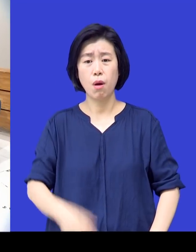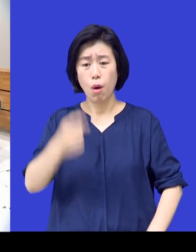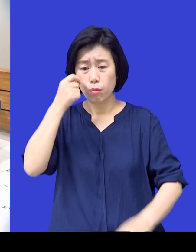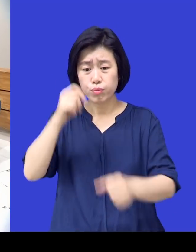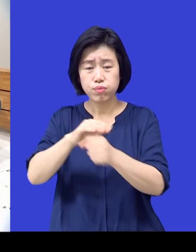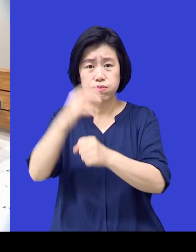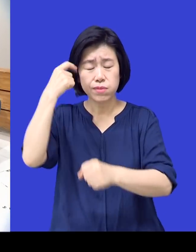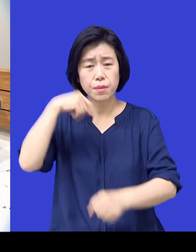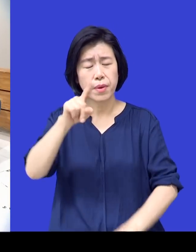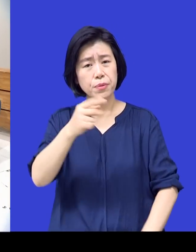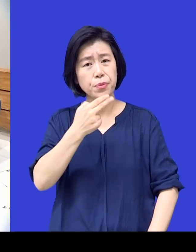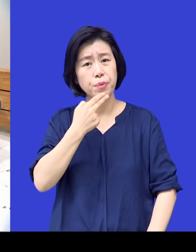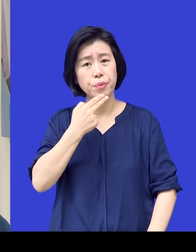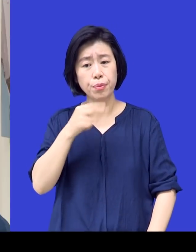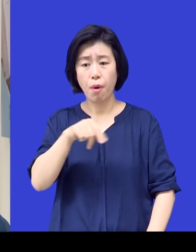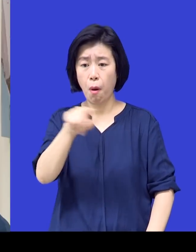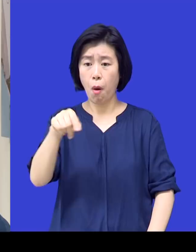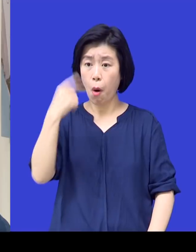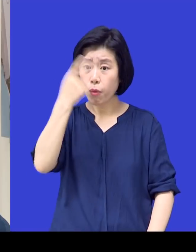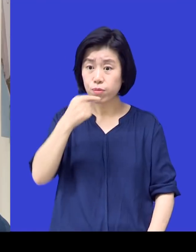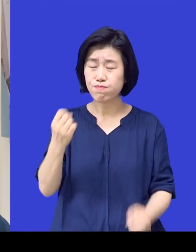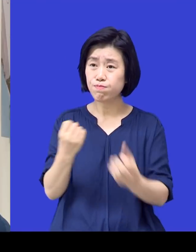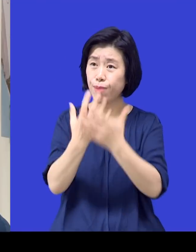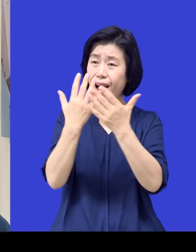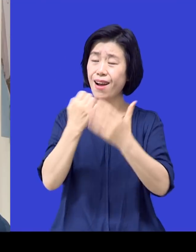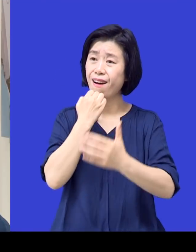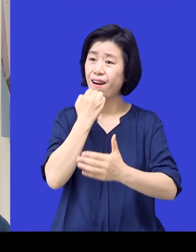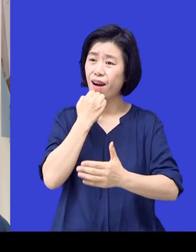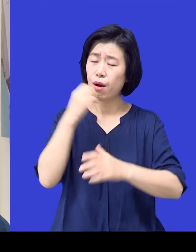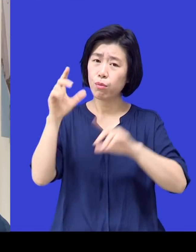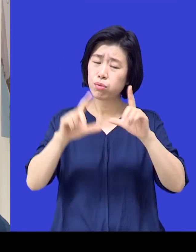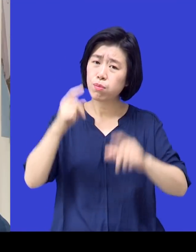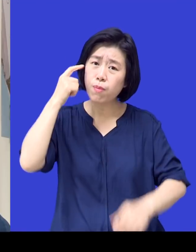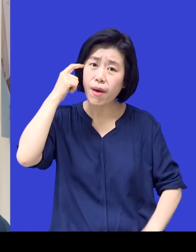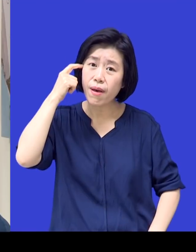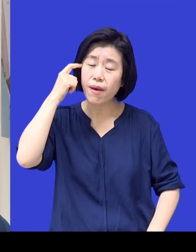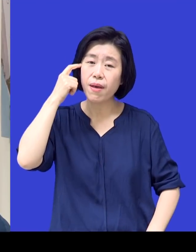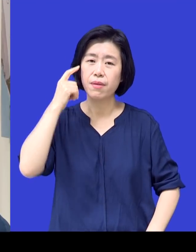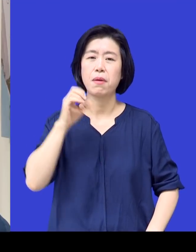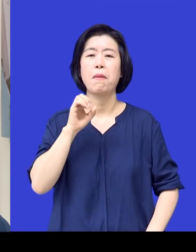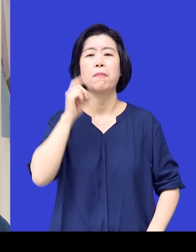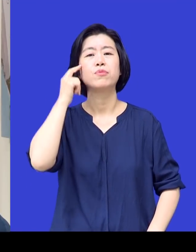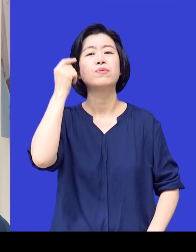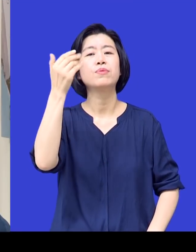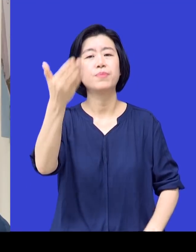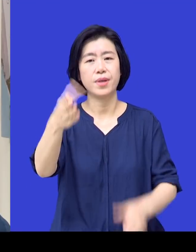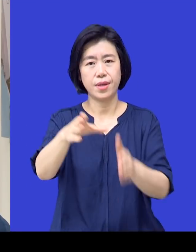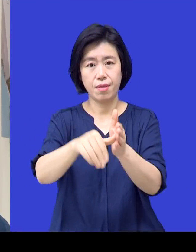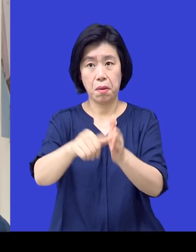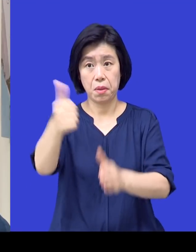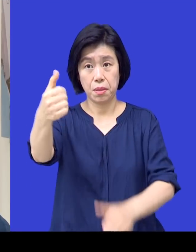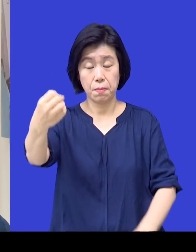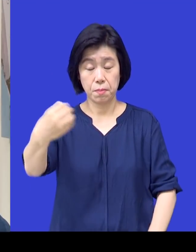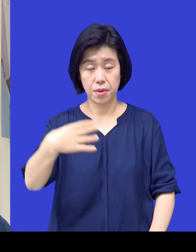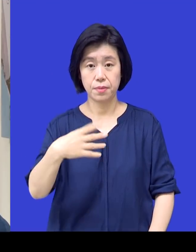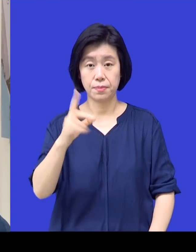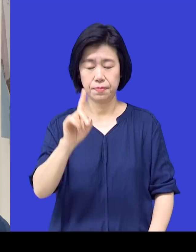너무 밝고 깨끗하지 않냐고. 그랬더니 그때 총재님이 전 총재님이 저한테 설명을